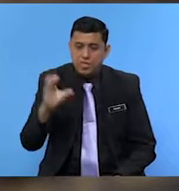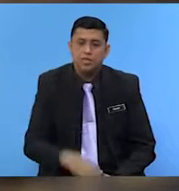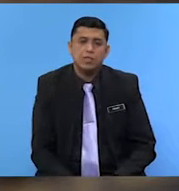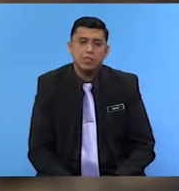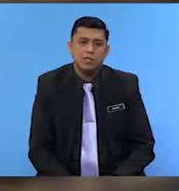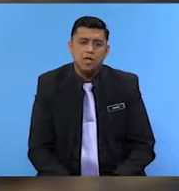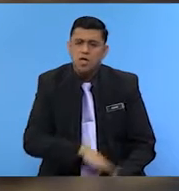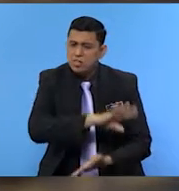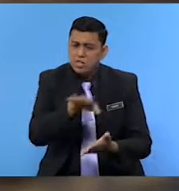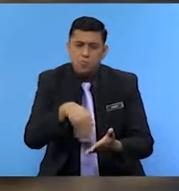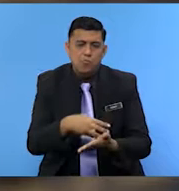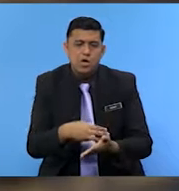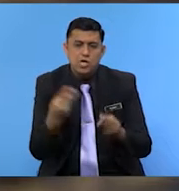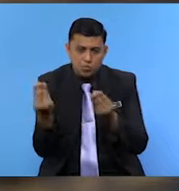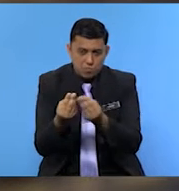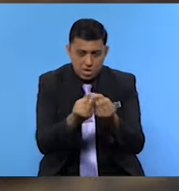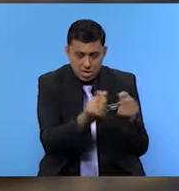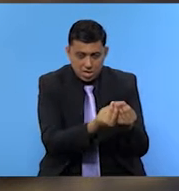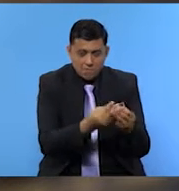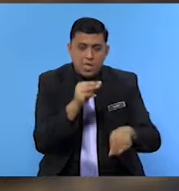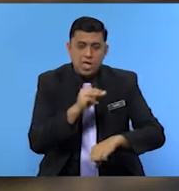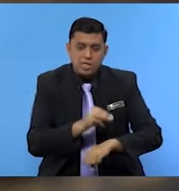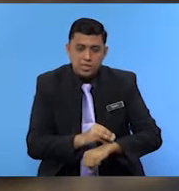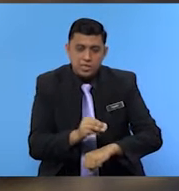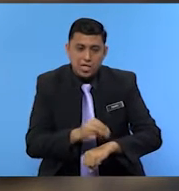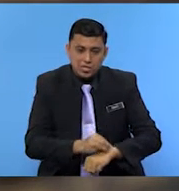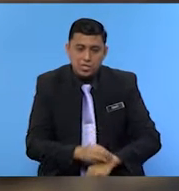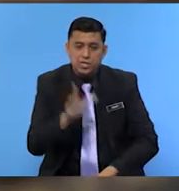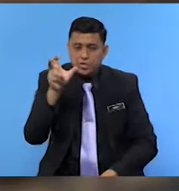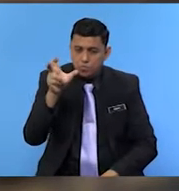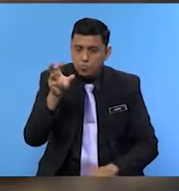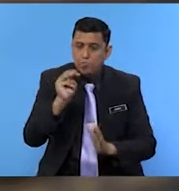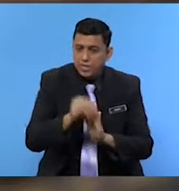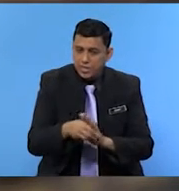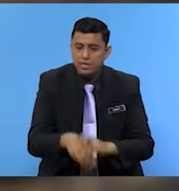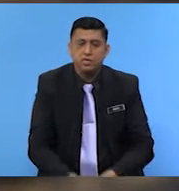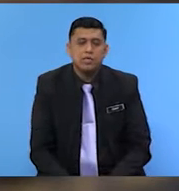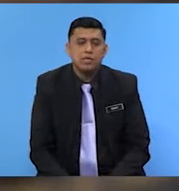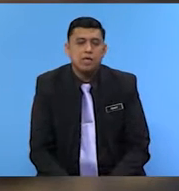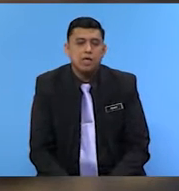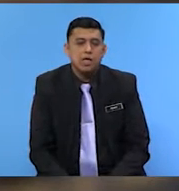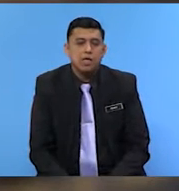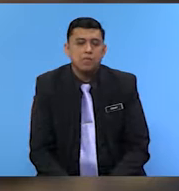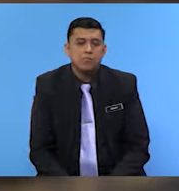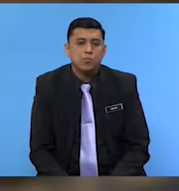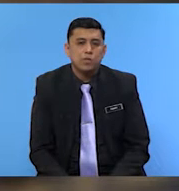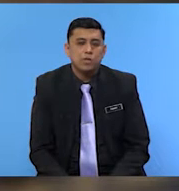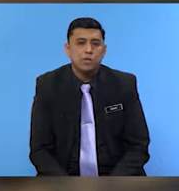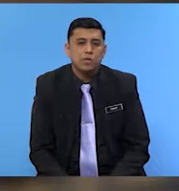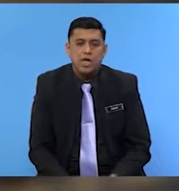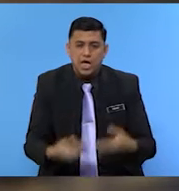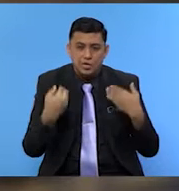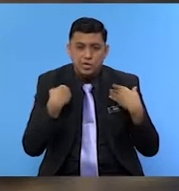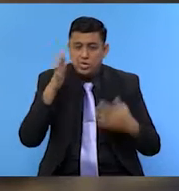Sekiranya kita puratakan masa tersebut, maka 30 minit diperuntukkan untuk anda menulis esei dengan baik. Jadi adalah disyadangkan supaya anda